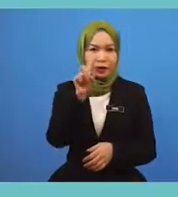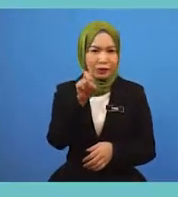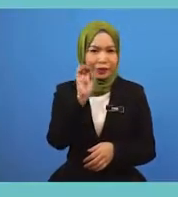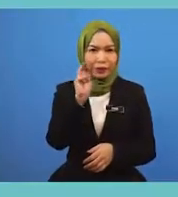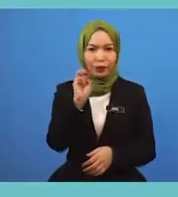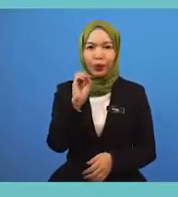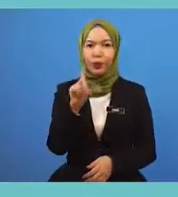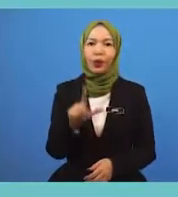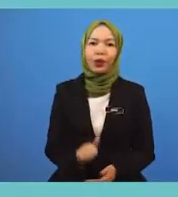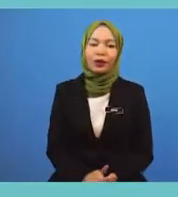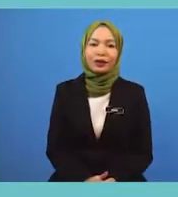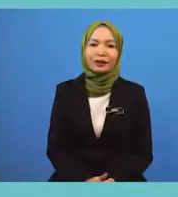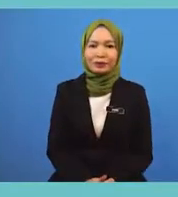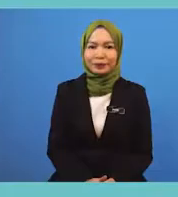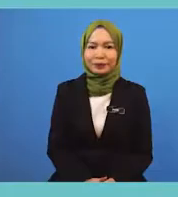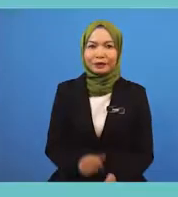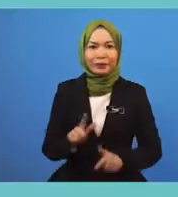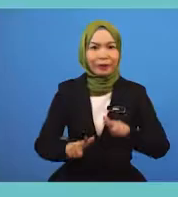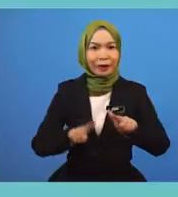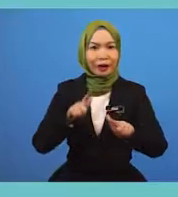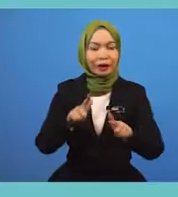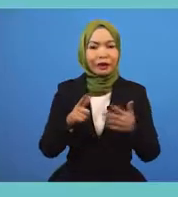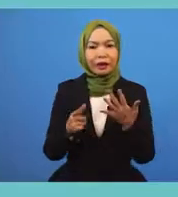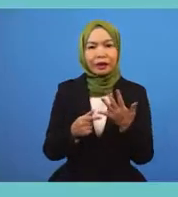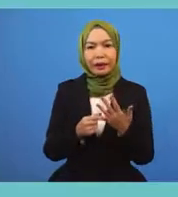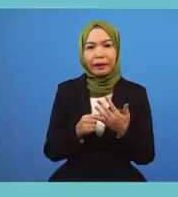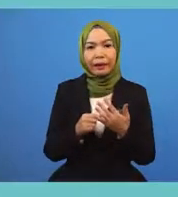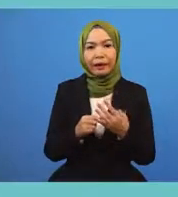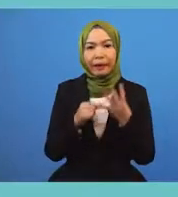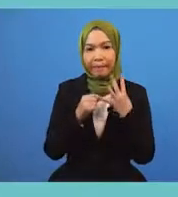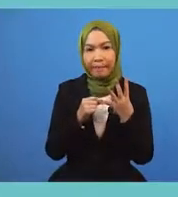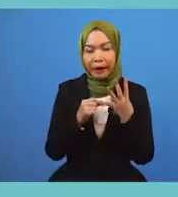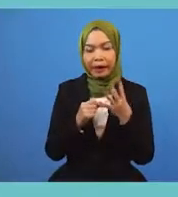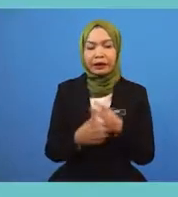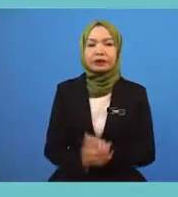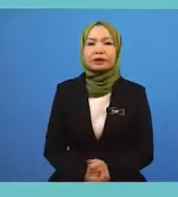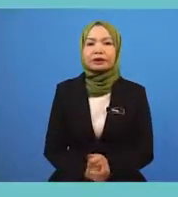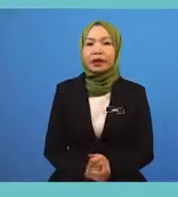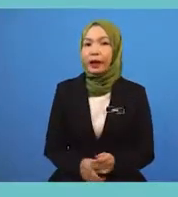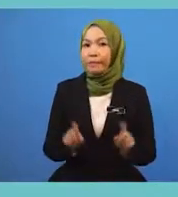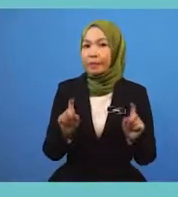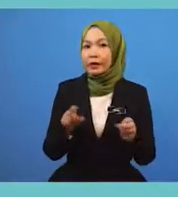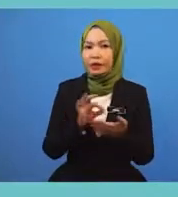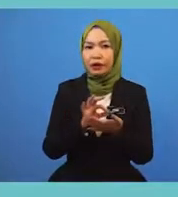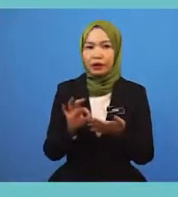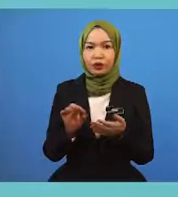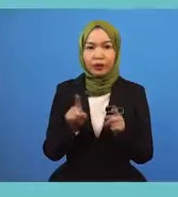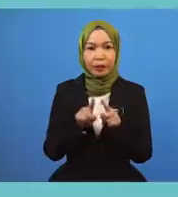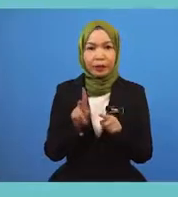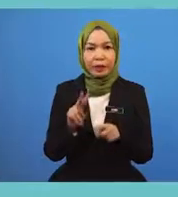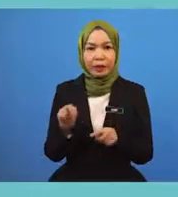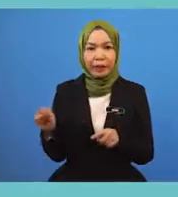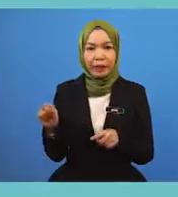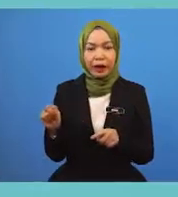semua. Dan langkah keempat, murid-murid digalakkan menulis persamaan